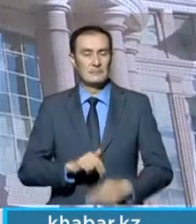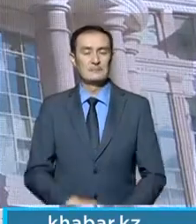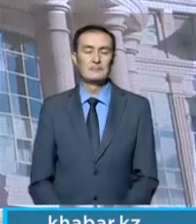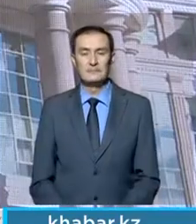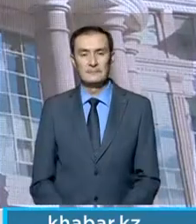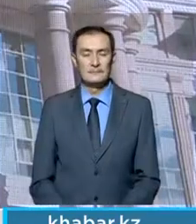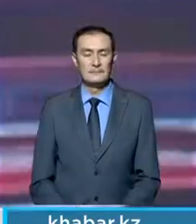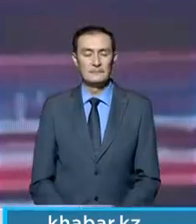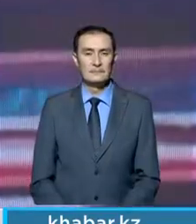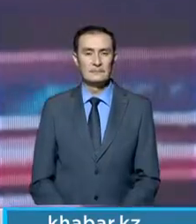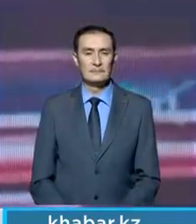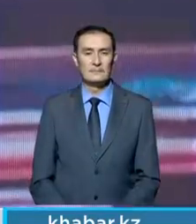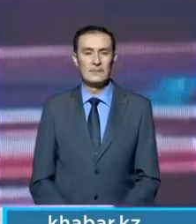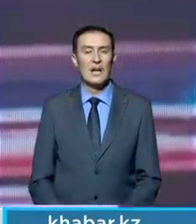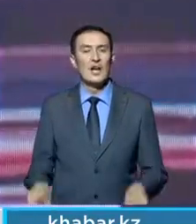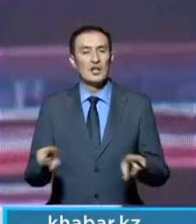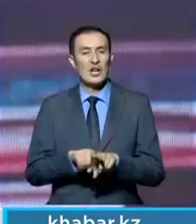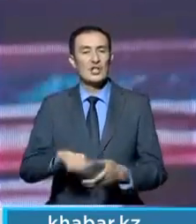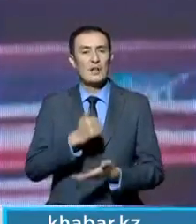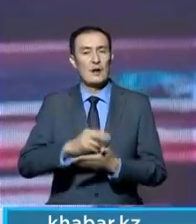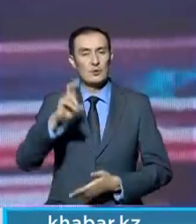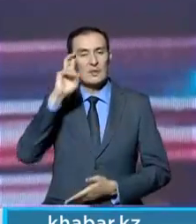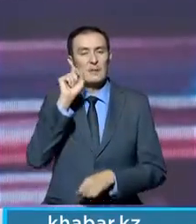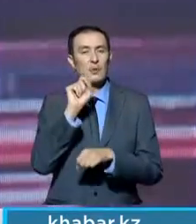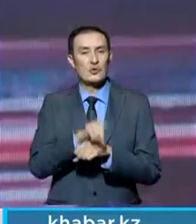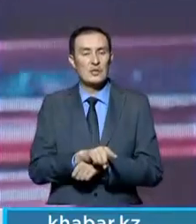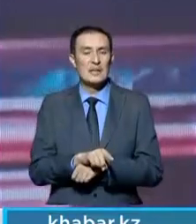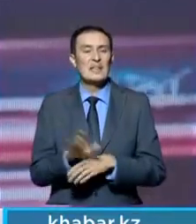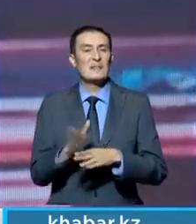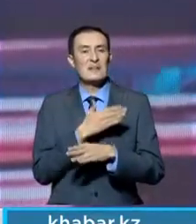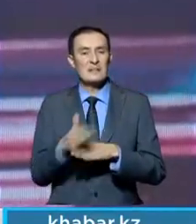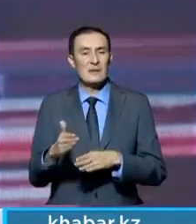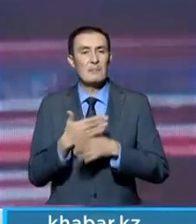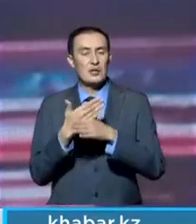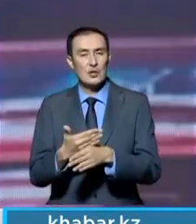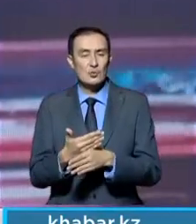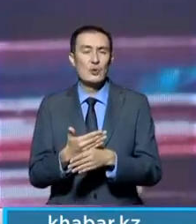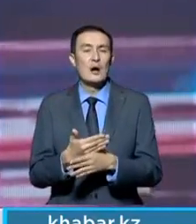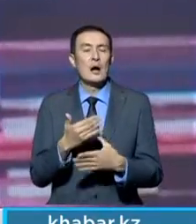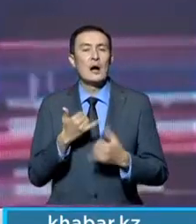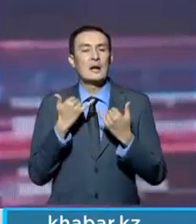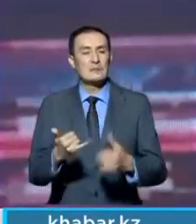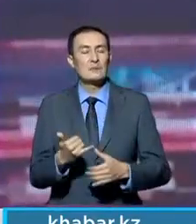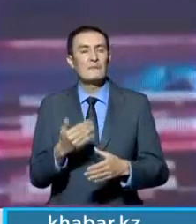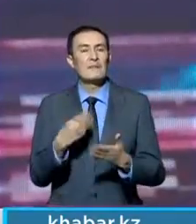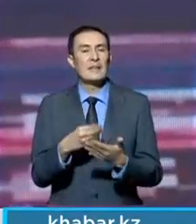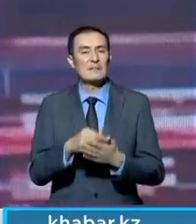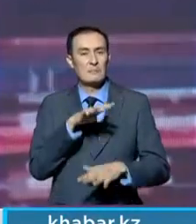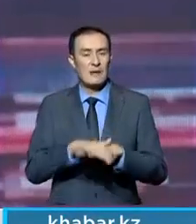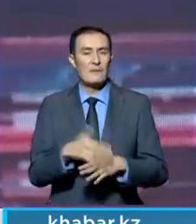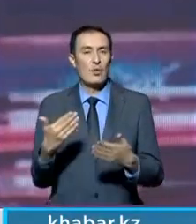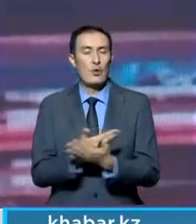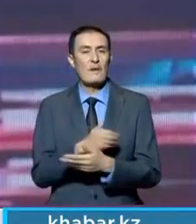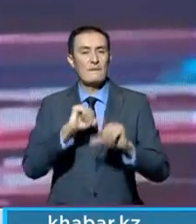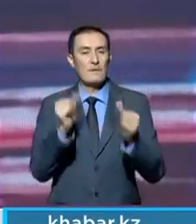строительства. И кроме того, глава государства поручил дифференцировать поддержку, оказываемую финансовыми институтами. Новая экономическая